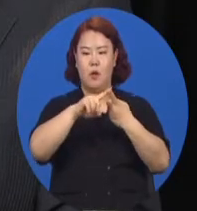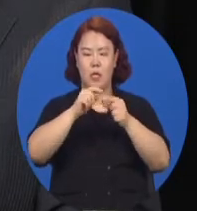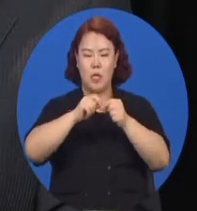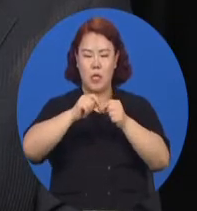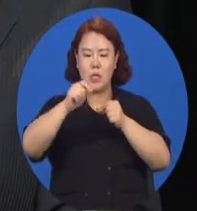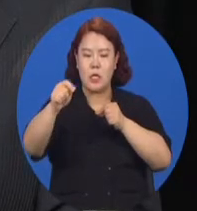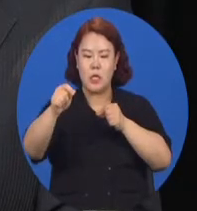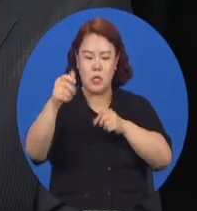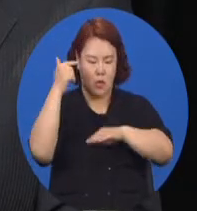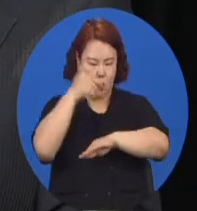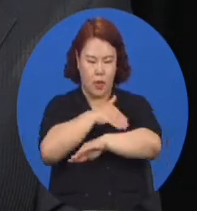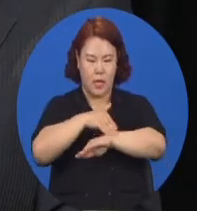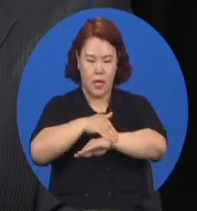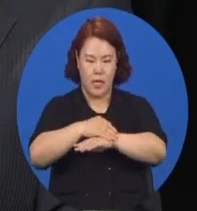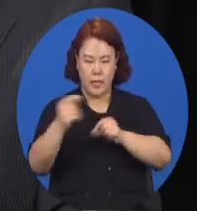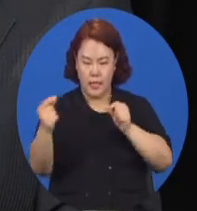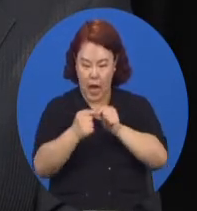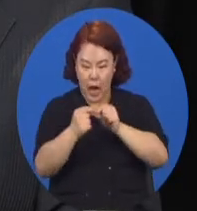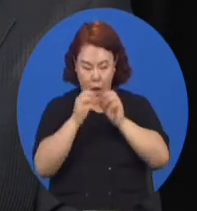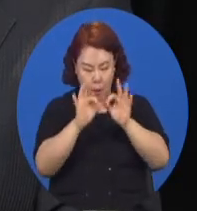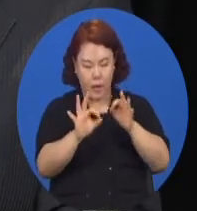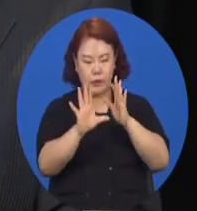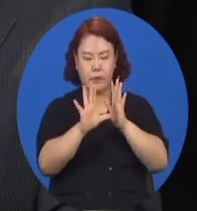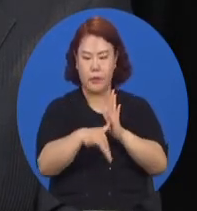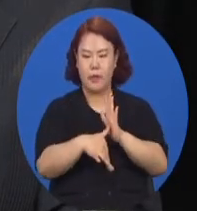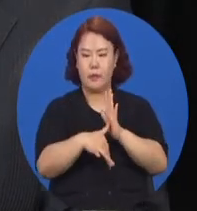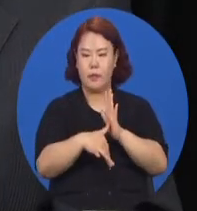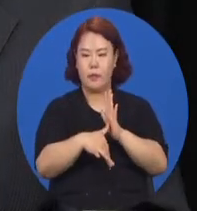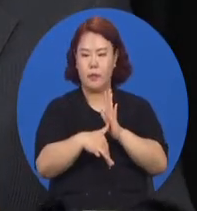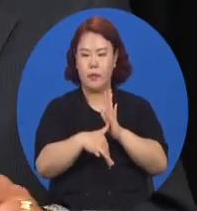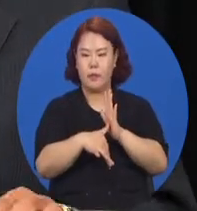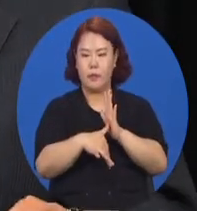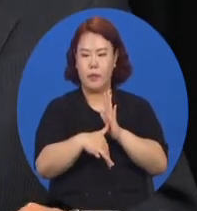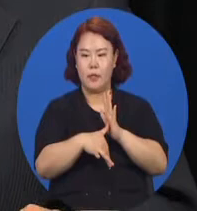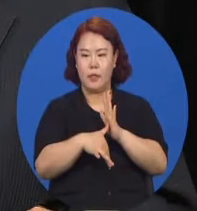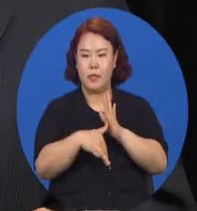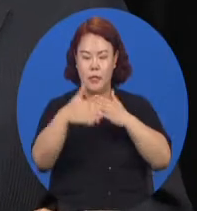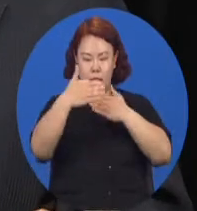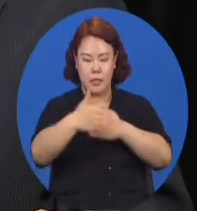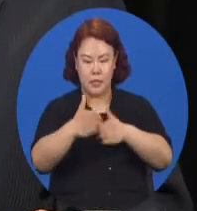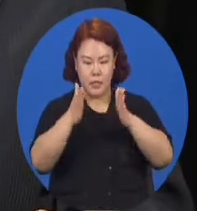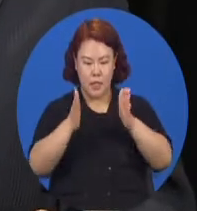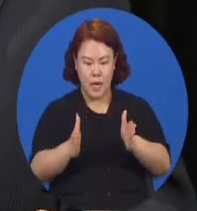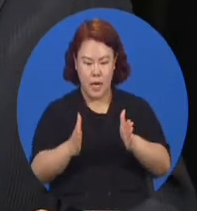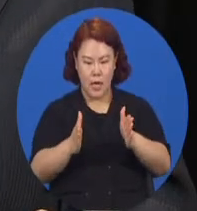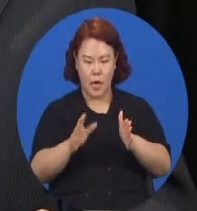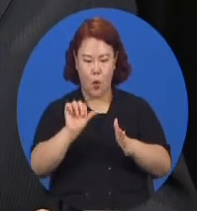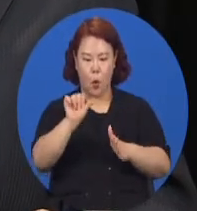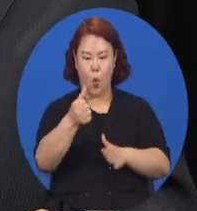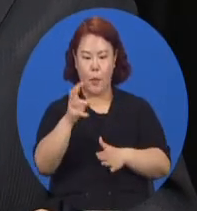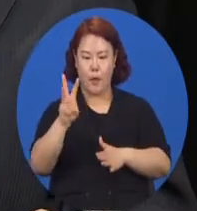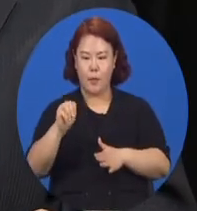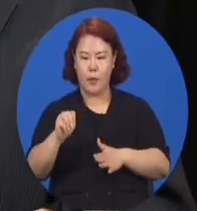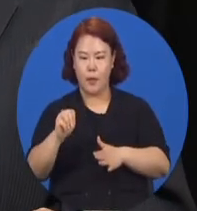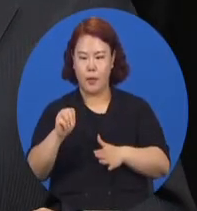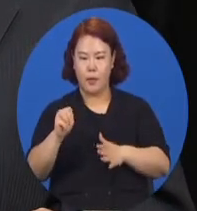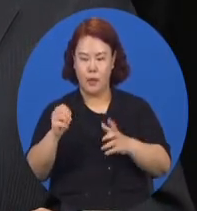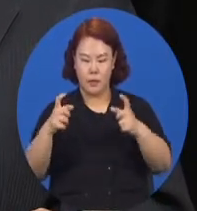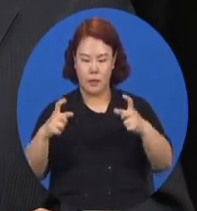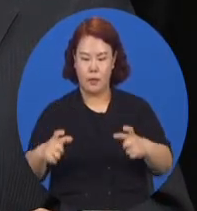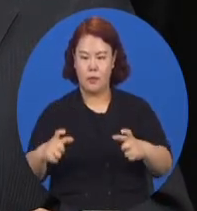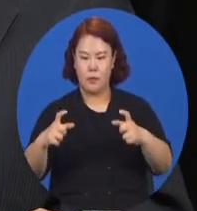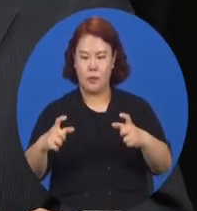계획이고 단기적으로는 우리가 그 실내 500m 원발점 공해 원발점 500m